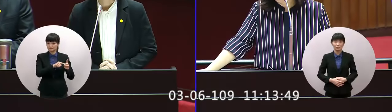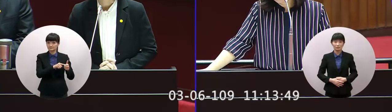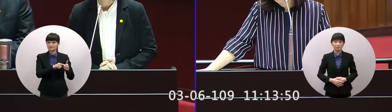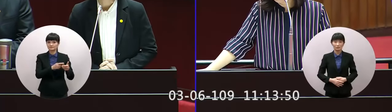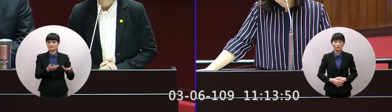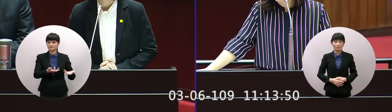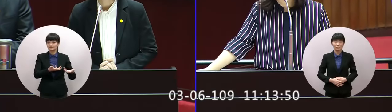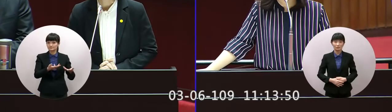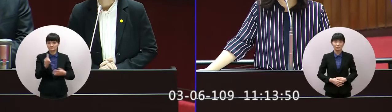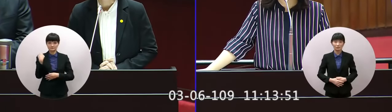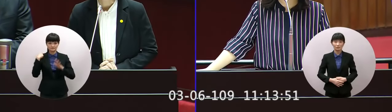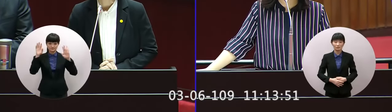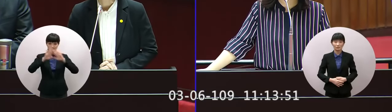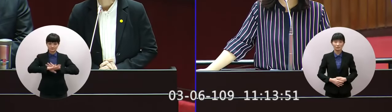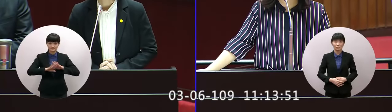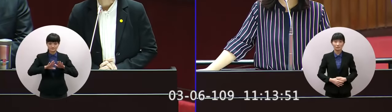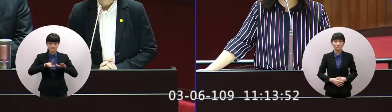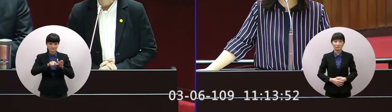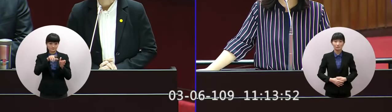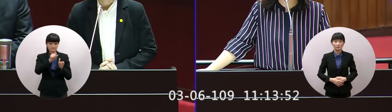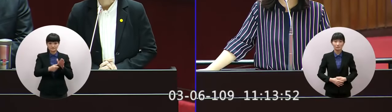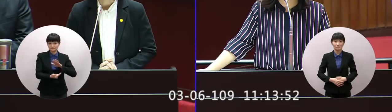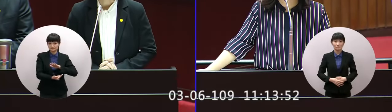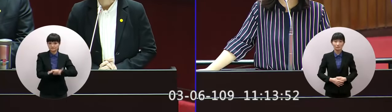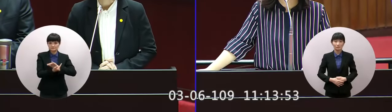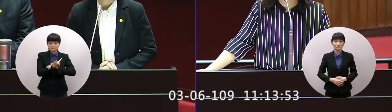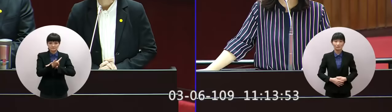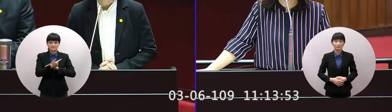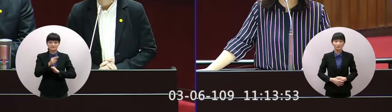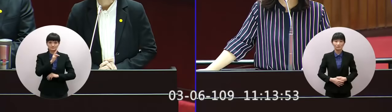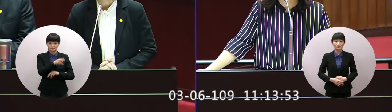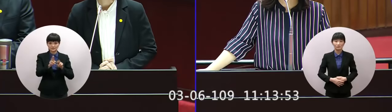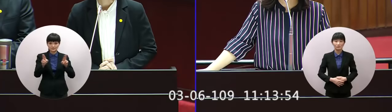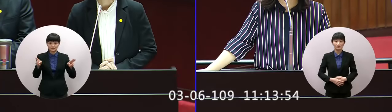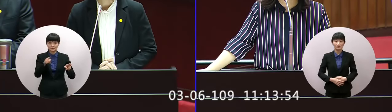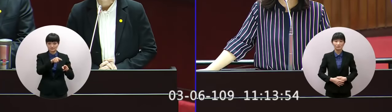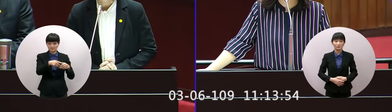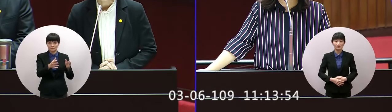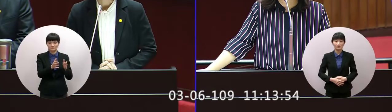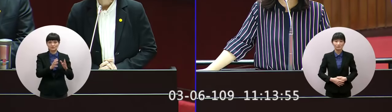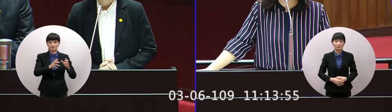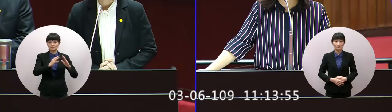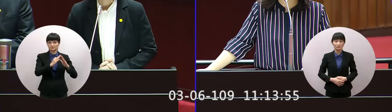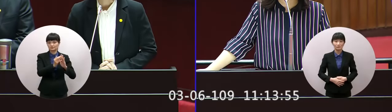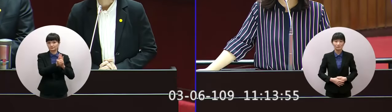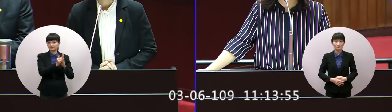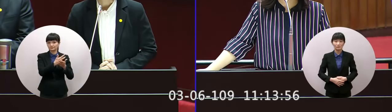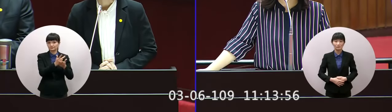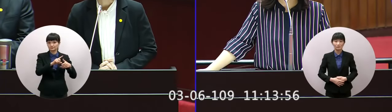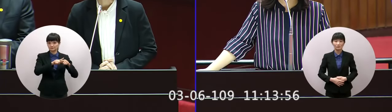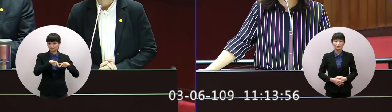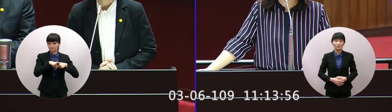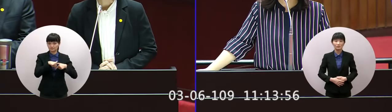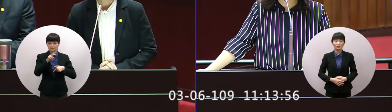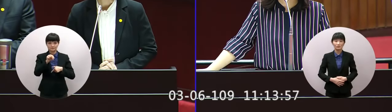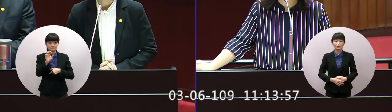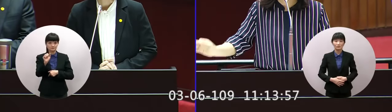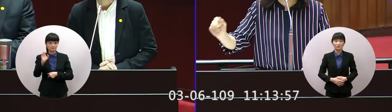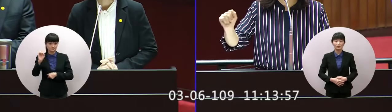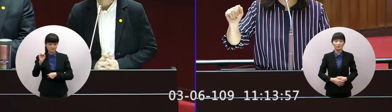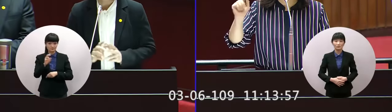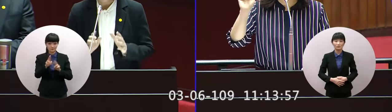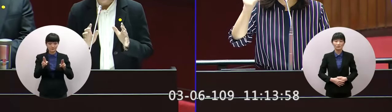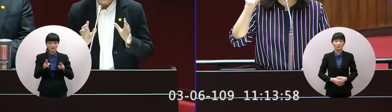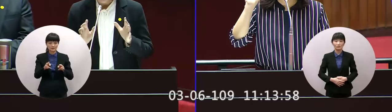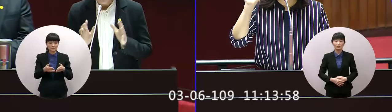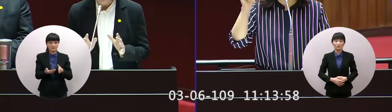在昨天夜间第一时间掌握之后，请国表一跟 NSO 立即展开因应作为。那我们根据指挥中心研判，